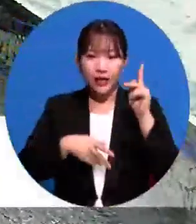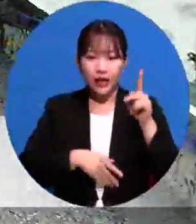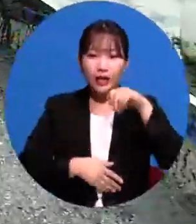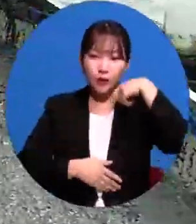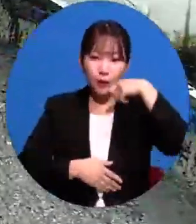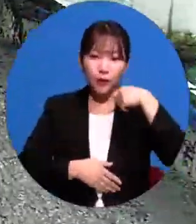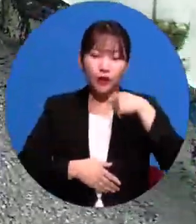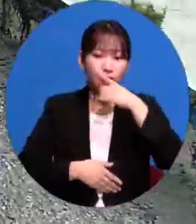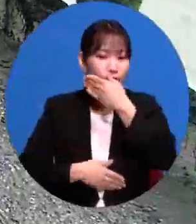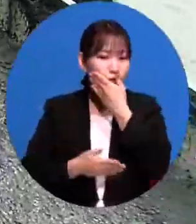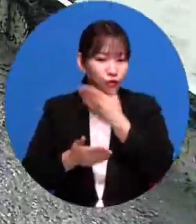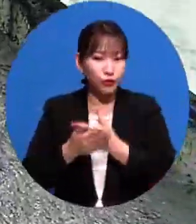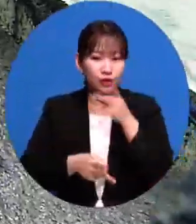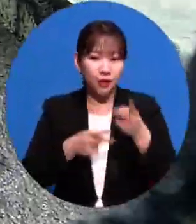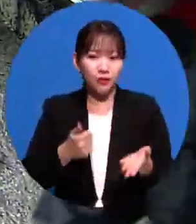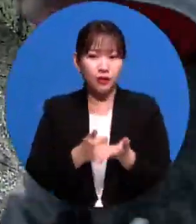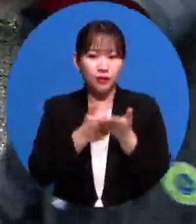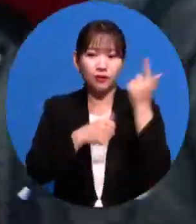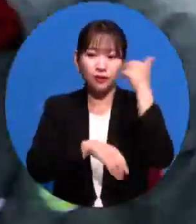케이푸드의 핵심 산업으로 성장시키겠다고 밝혔습니다